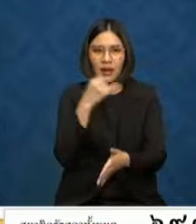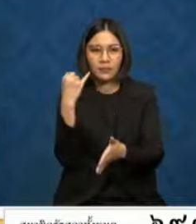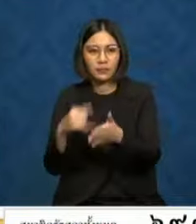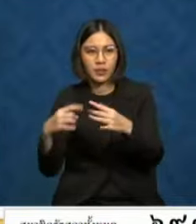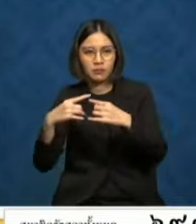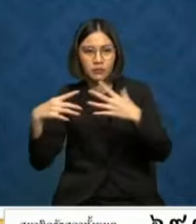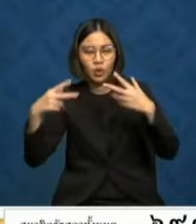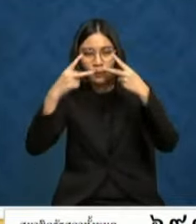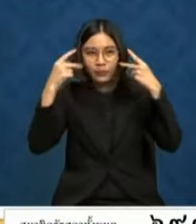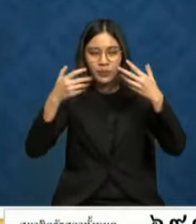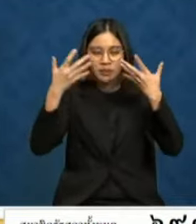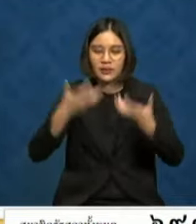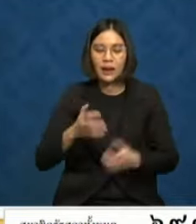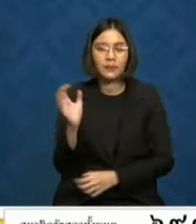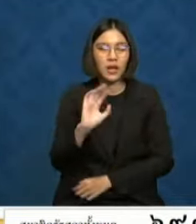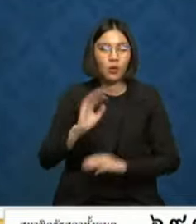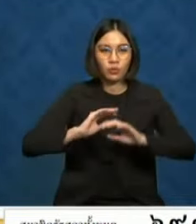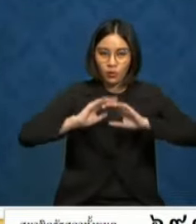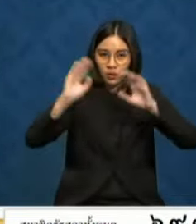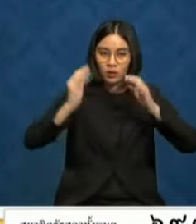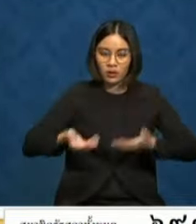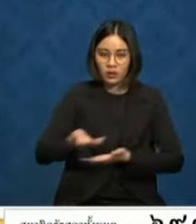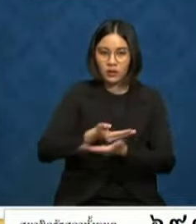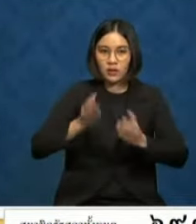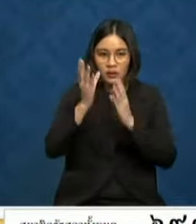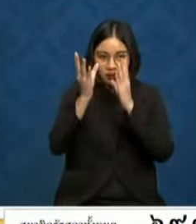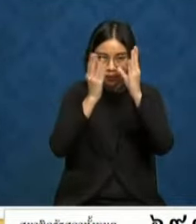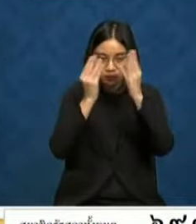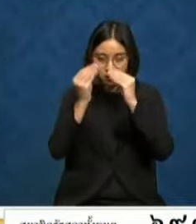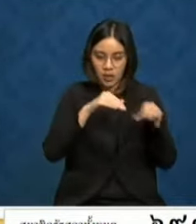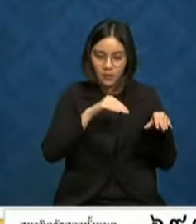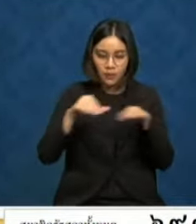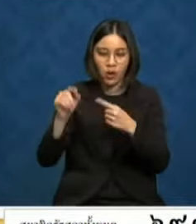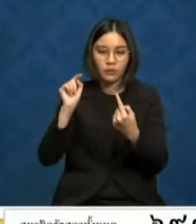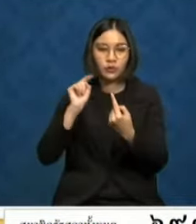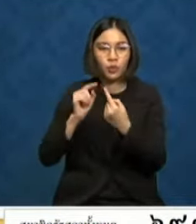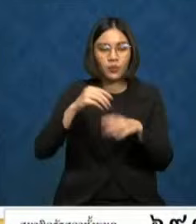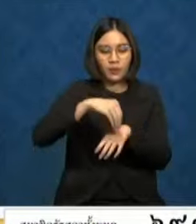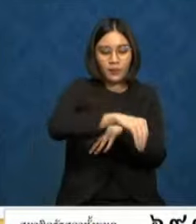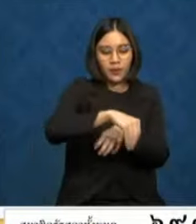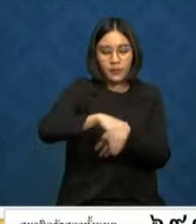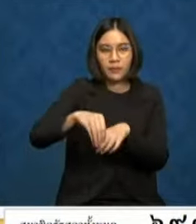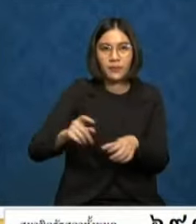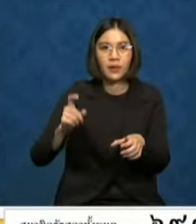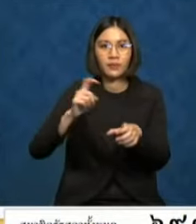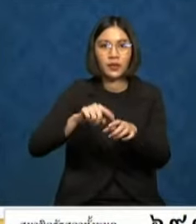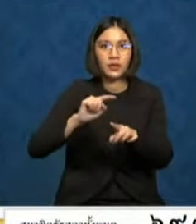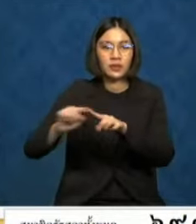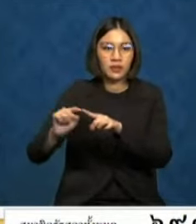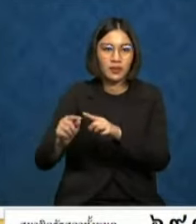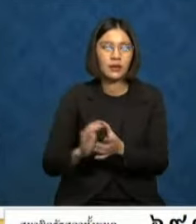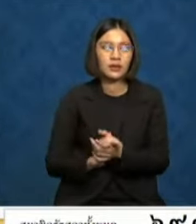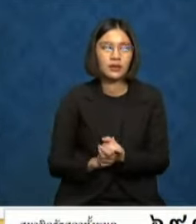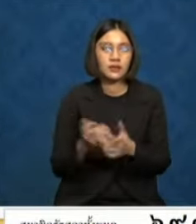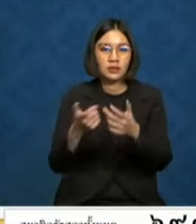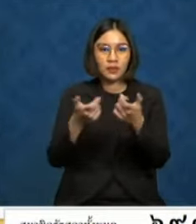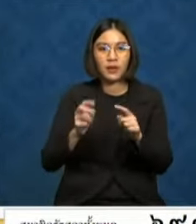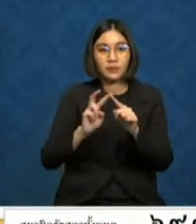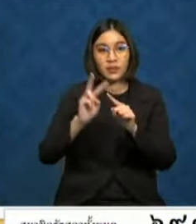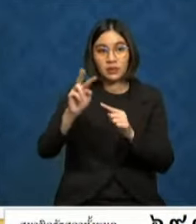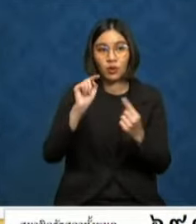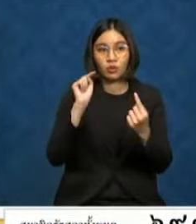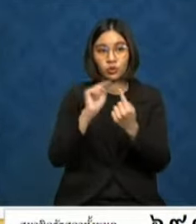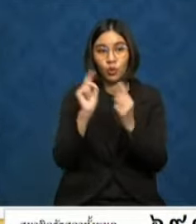เป็นอาชญากรรมร้ายแรงที่สุดและพิจารณาศึกษาความพร้อมในการเข้าเป็นภาคีพิธีสารเรื่องลับฉบับที่2ของก